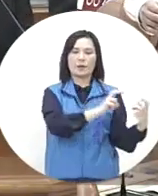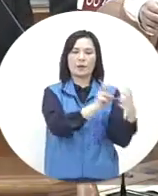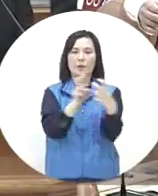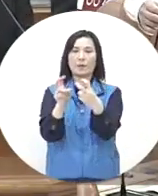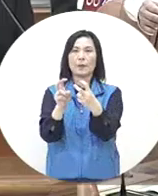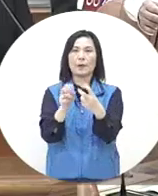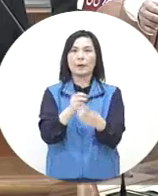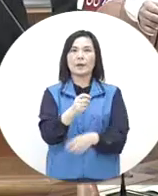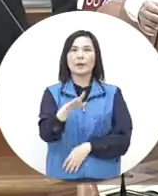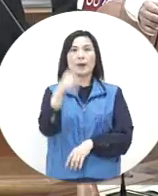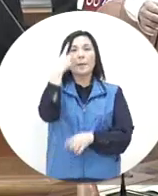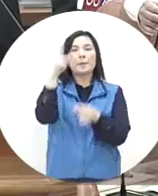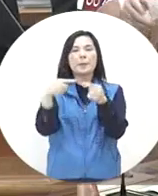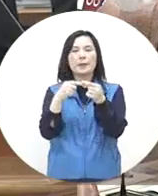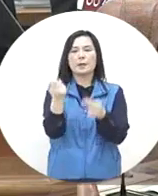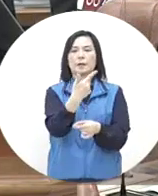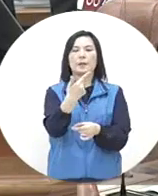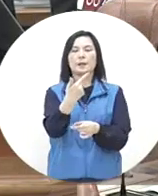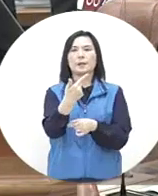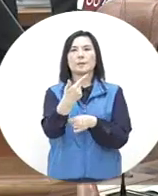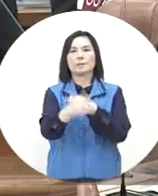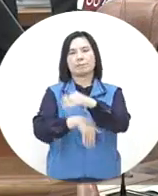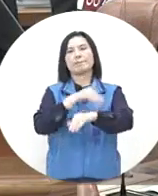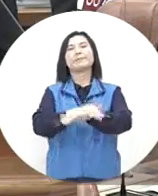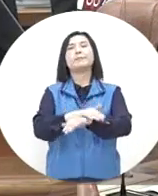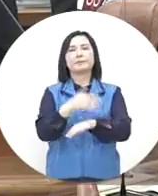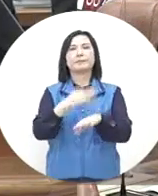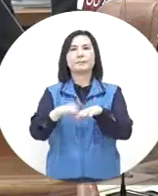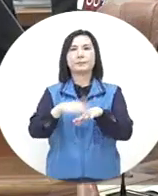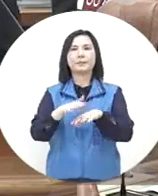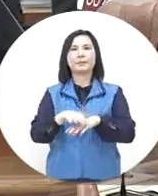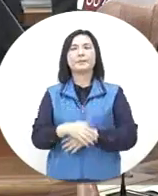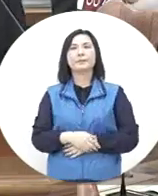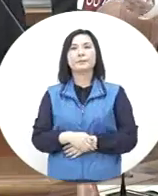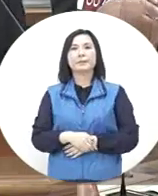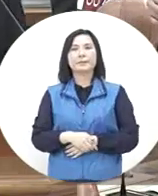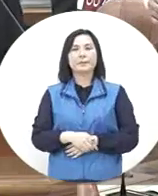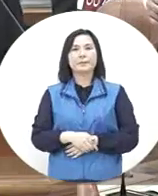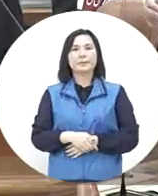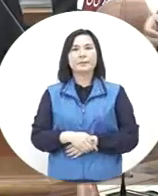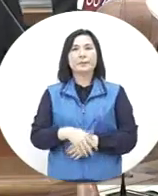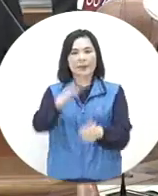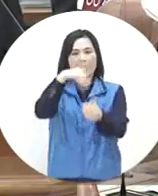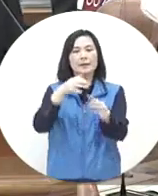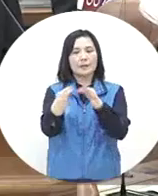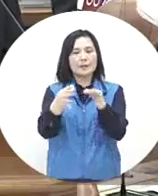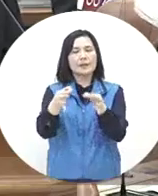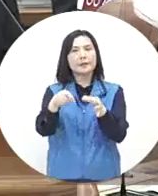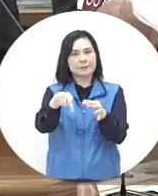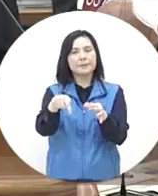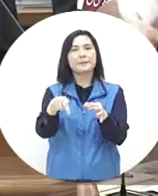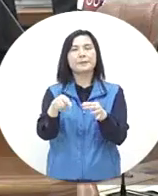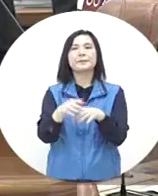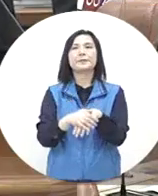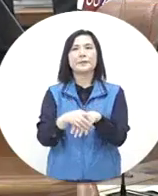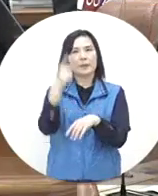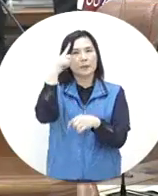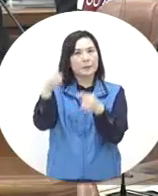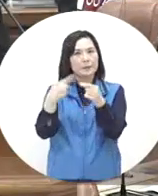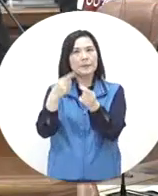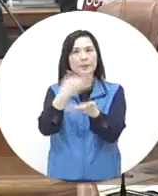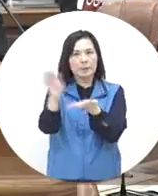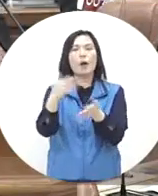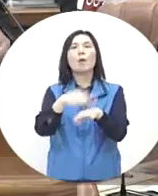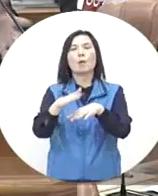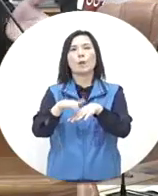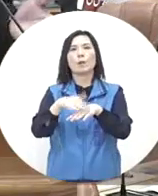6个拢总甲解决。 每年 哈。 你讲的那么高级， 招商啊，招商，就买来招商， 我希望这也